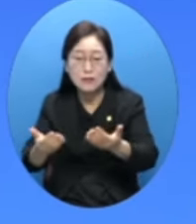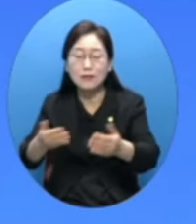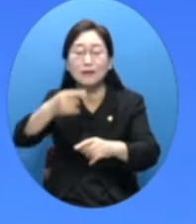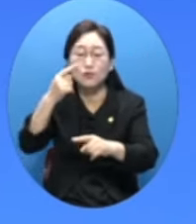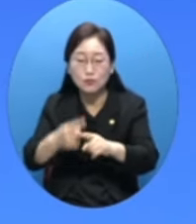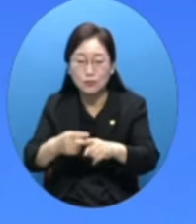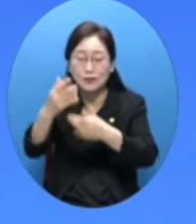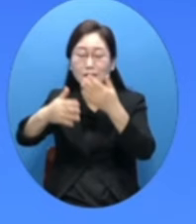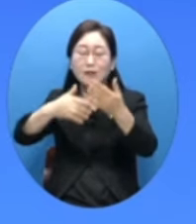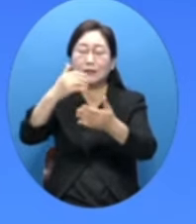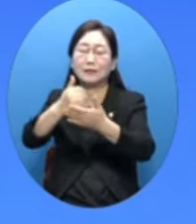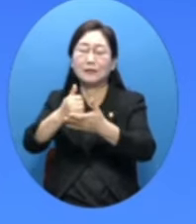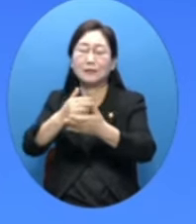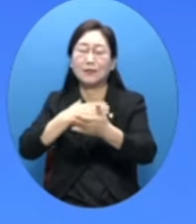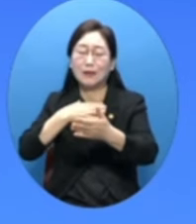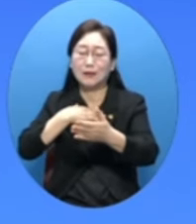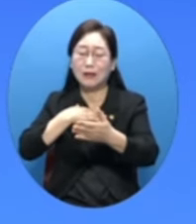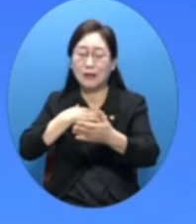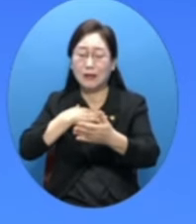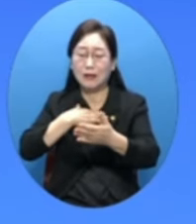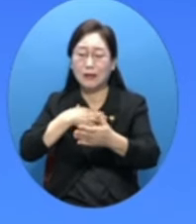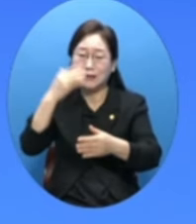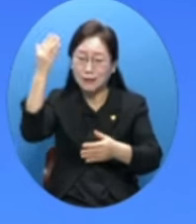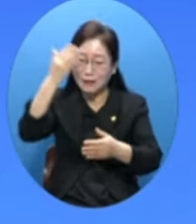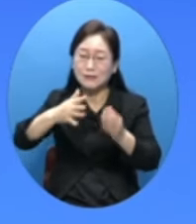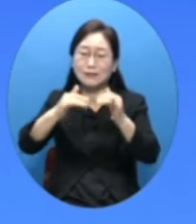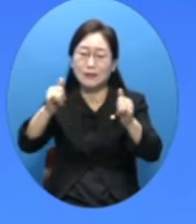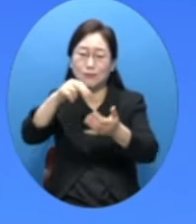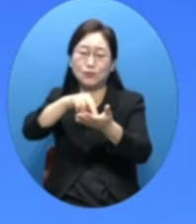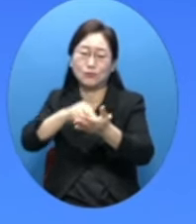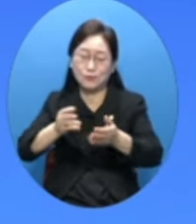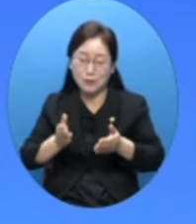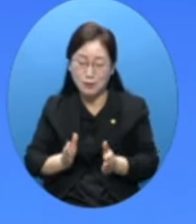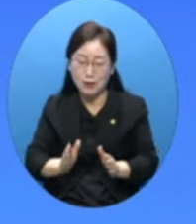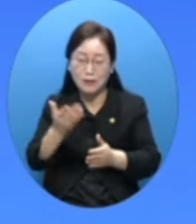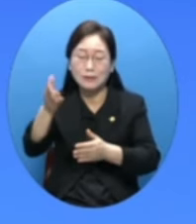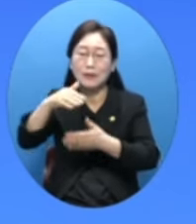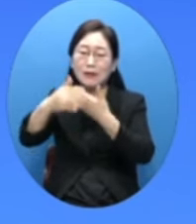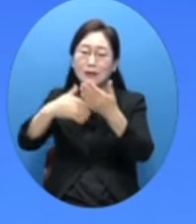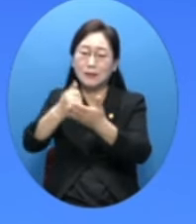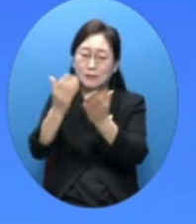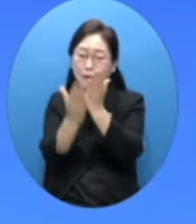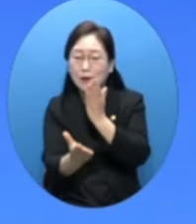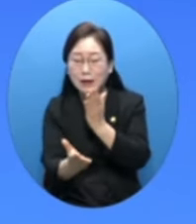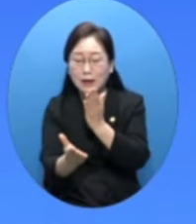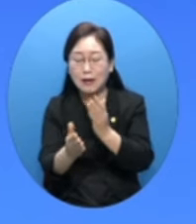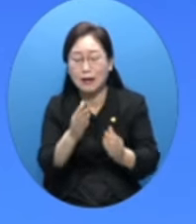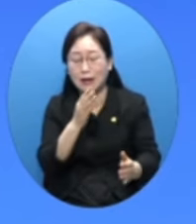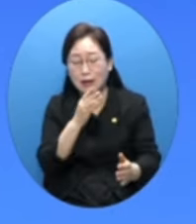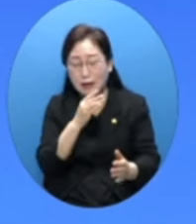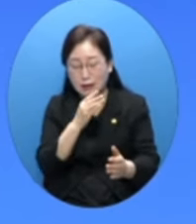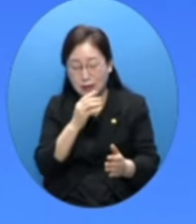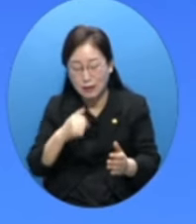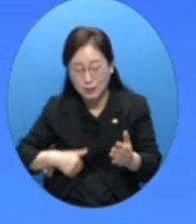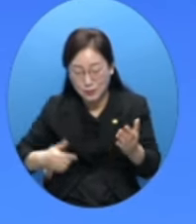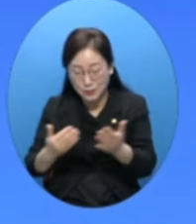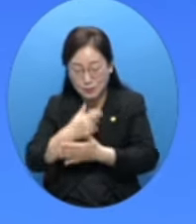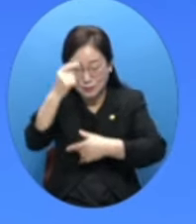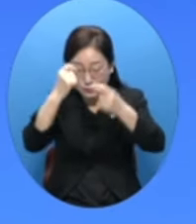주님 내가 나신으로 하나님 뜻대로 살지 못한 것을 회개합니다. 아마 눈물을 흘리고 또 눈물을